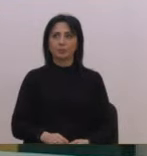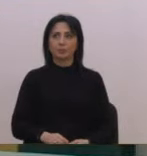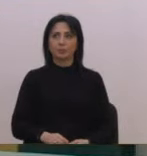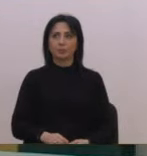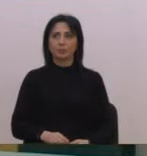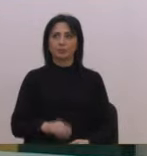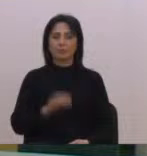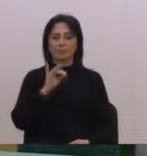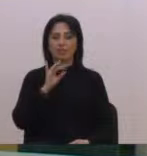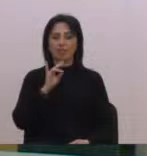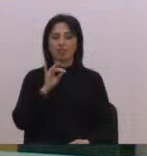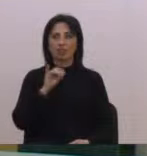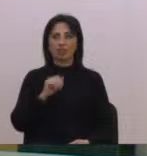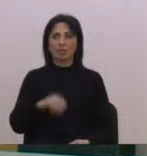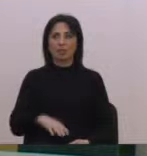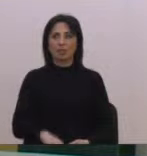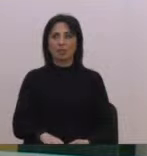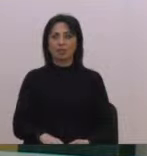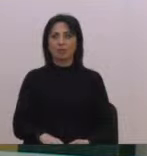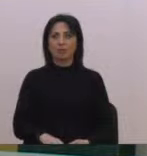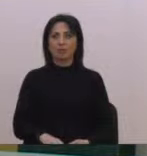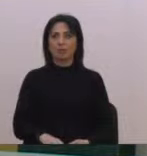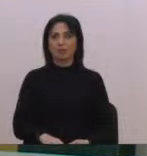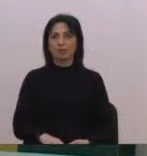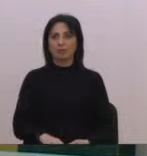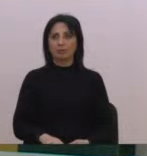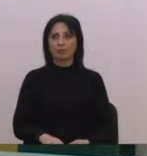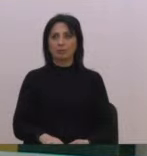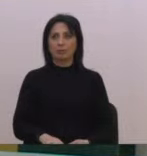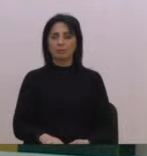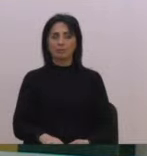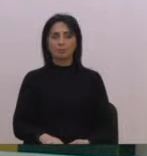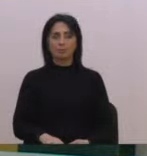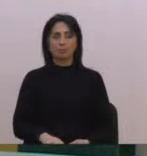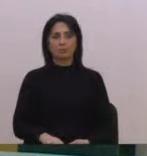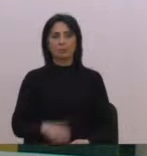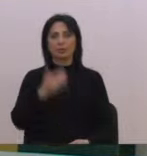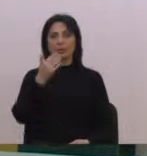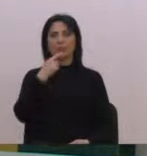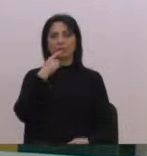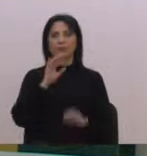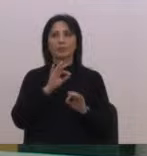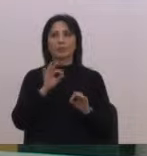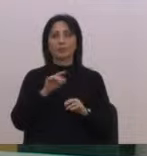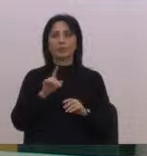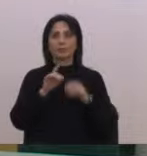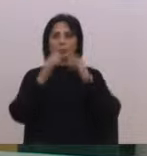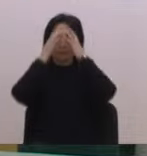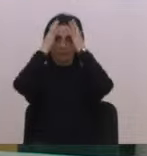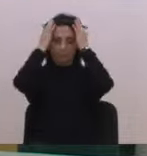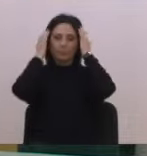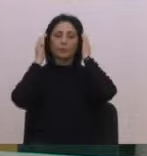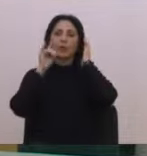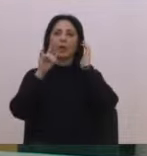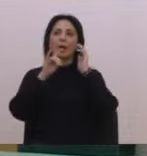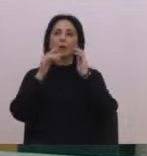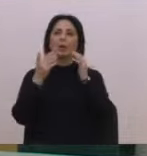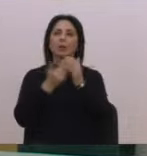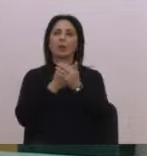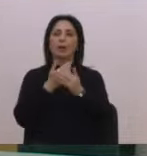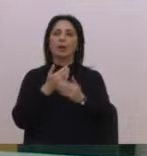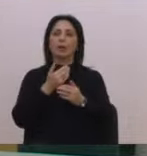ბატონი ფრიდონ ინჯია, შემდეგ ბატონი მოციც. ბატონო მინისტრო, თქვენ ბრძანეთ, რომ აეროპორტის ახალ